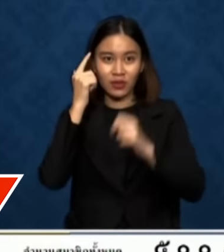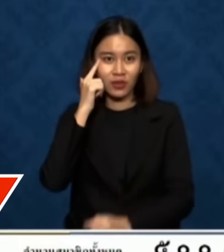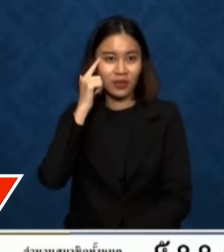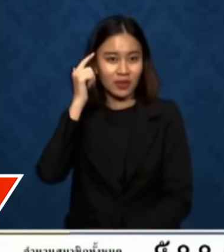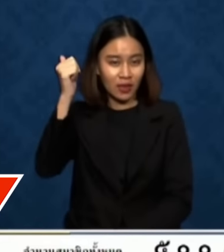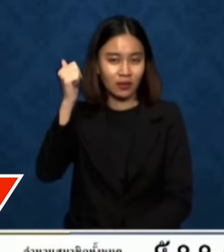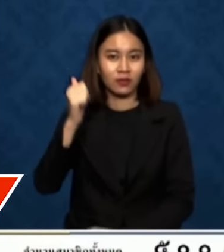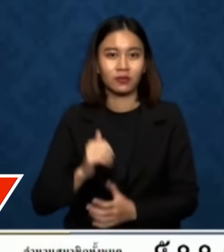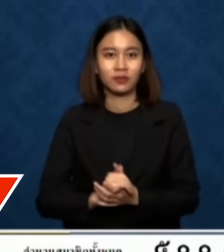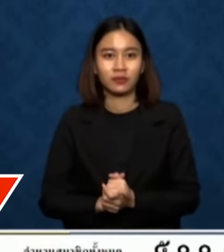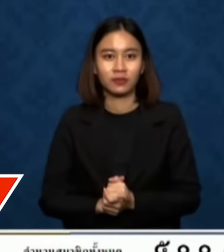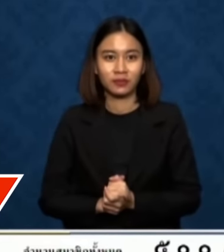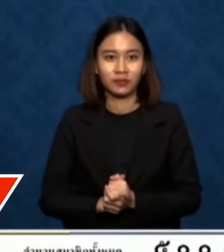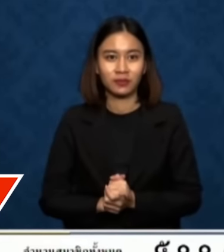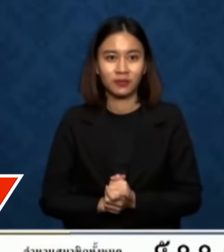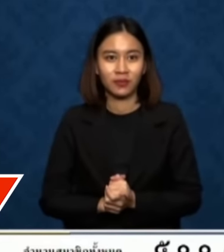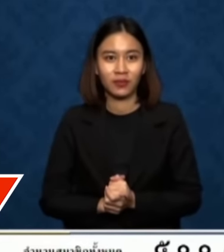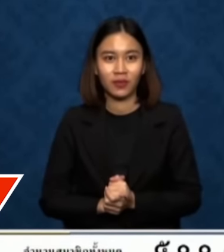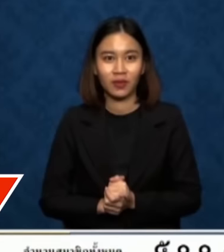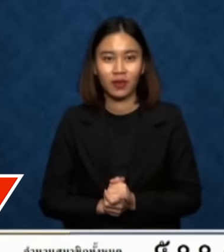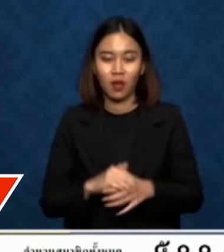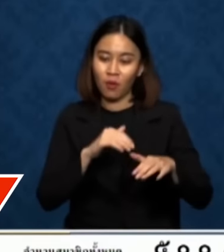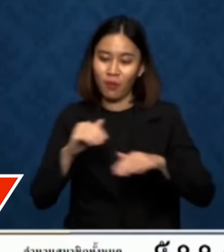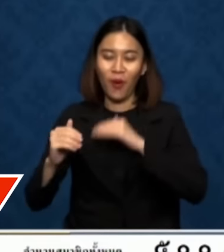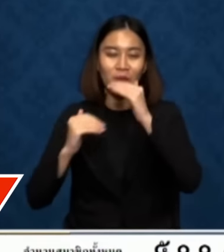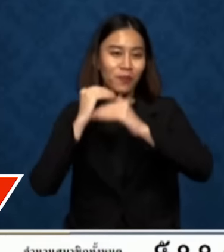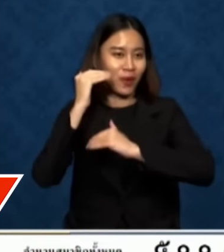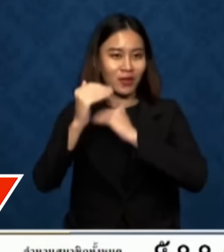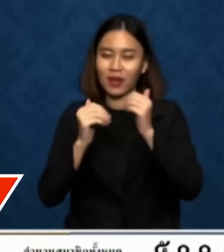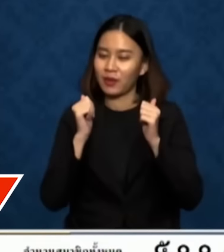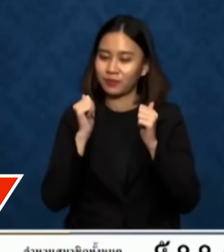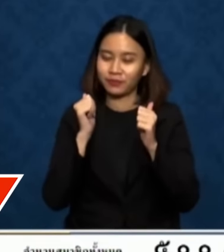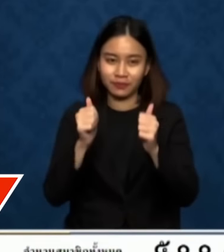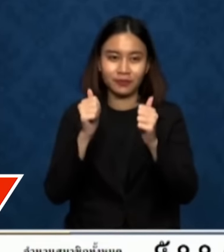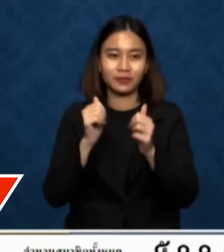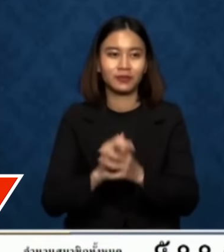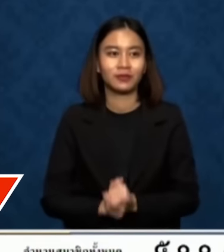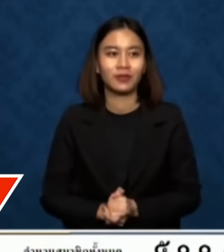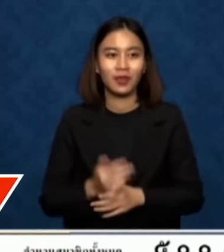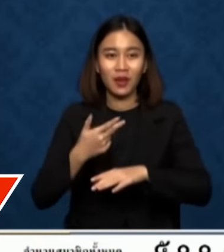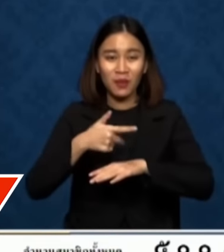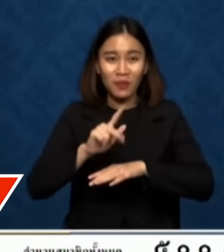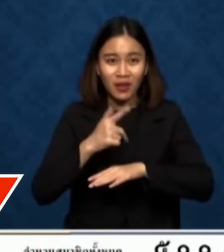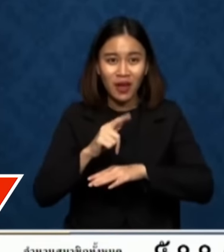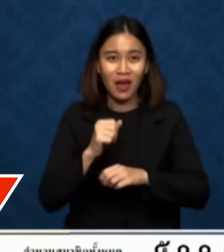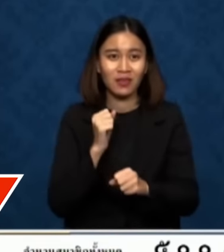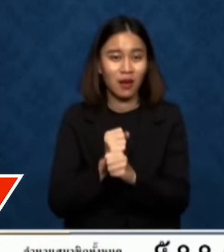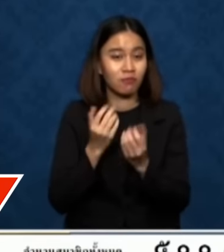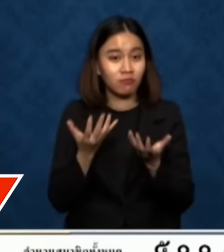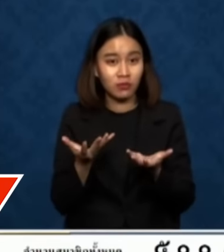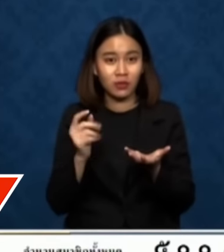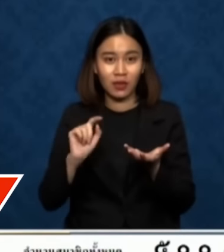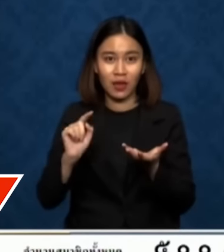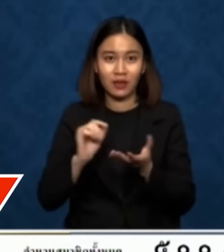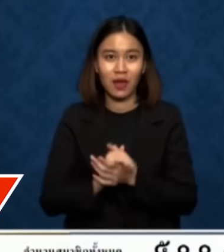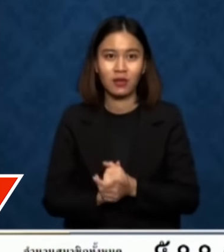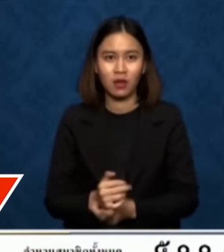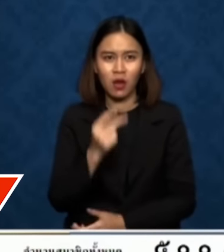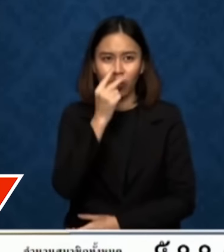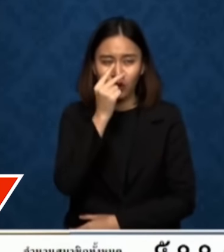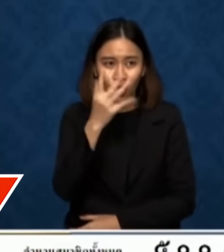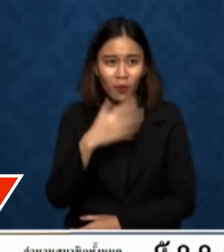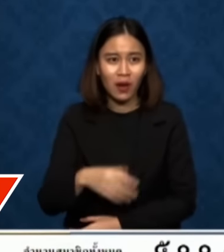ดีๆท่านพร้อมพัฒนาสุดๆท่านประธานแล้วมันทำงานกันยังไงคะไม่ดูเลยว่